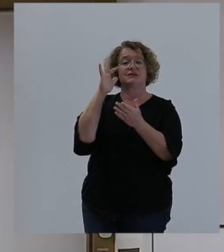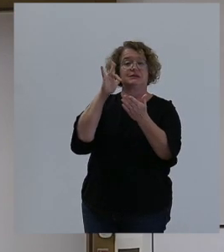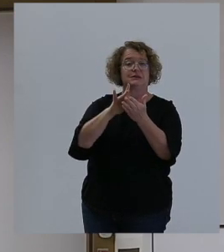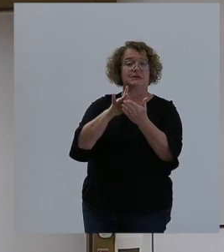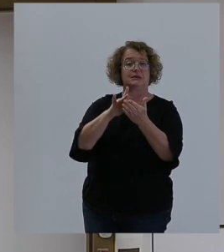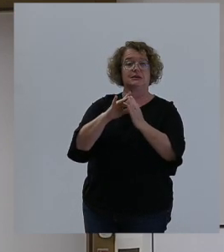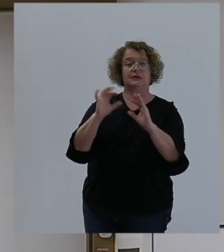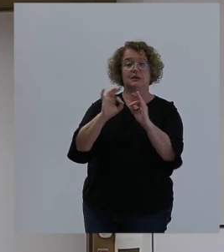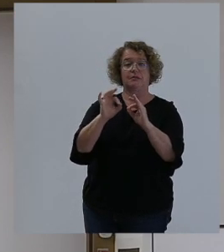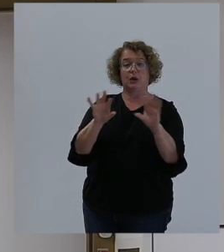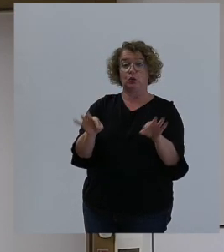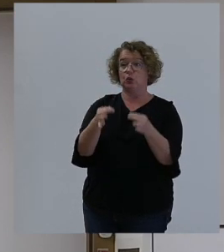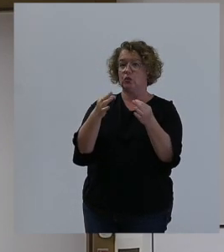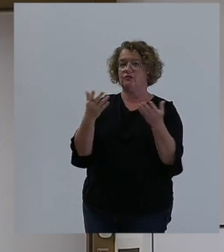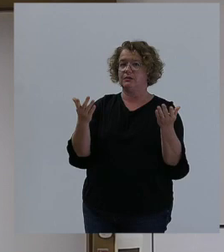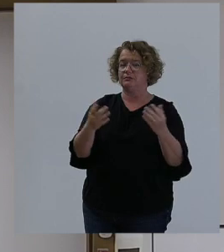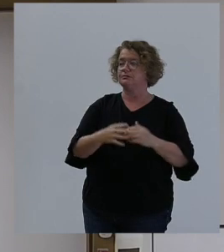que c'est disponible.